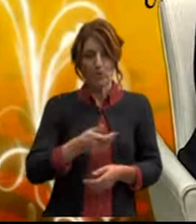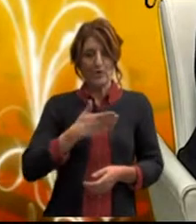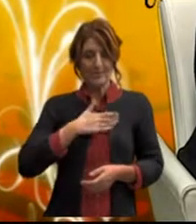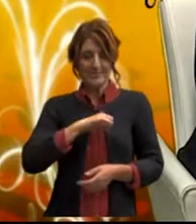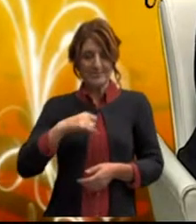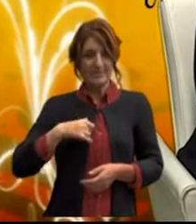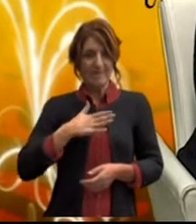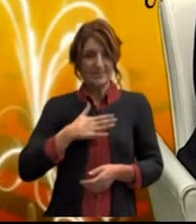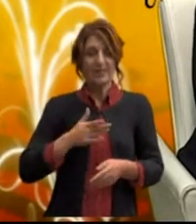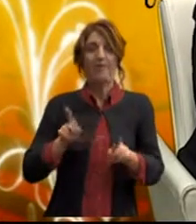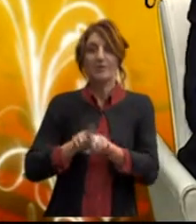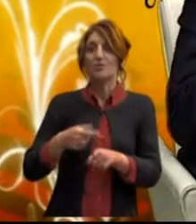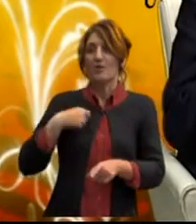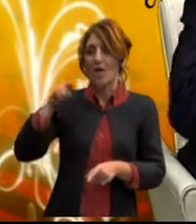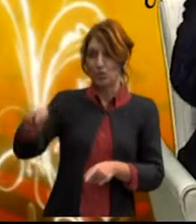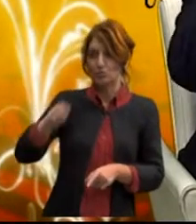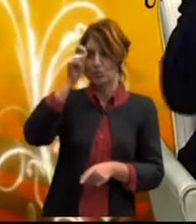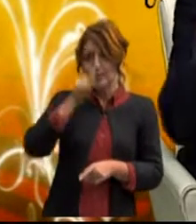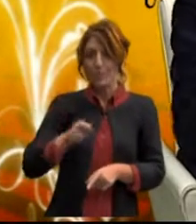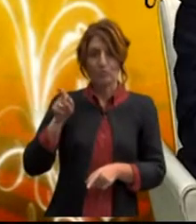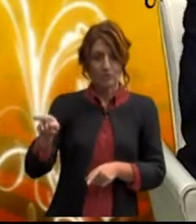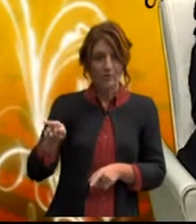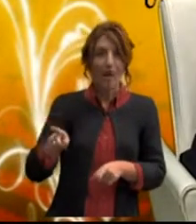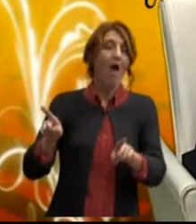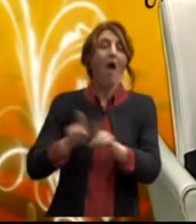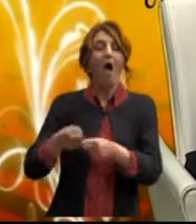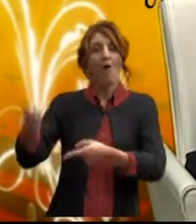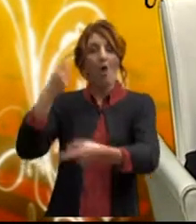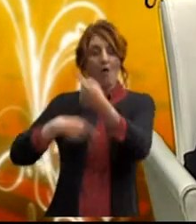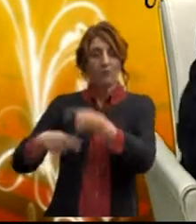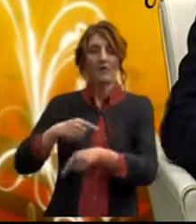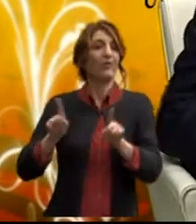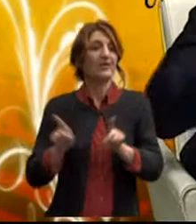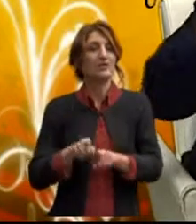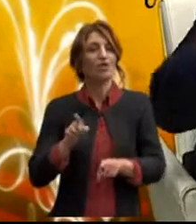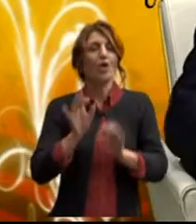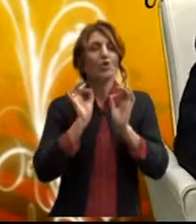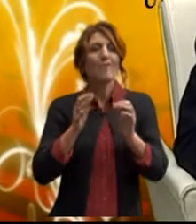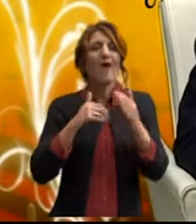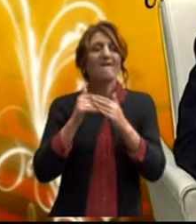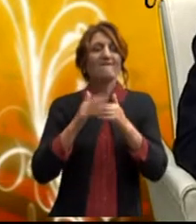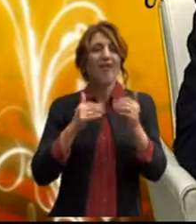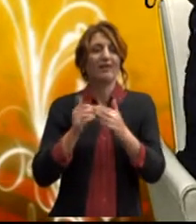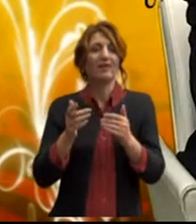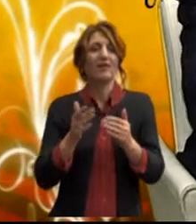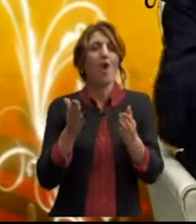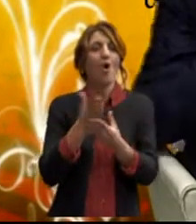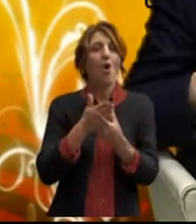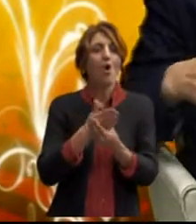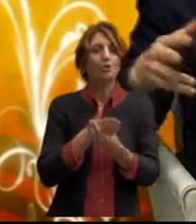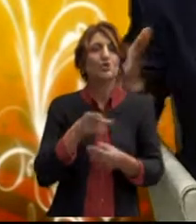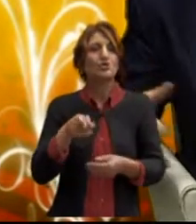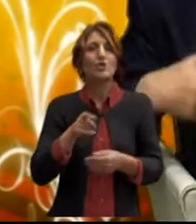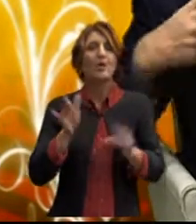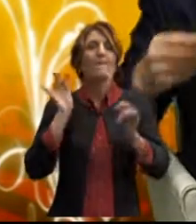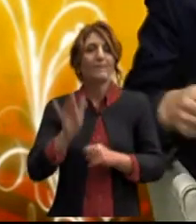Ako vi dovoljno poštujete sebe, i mene ćete. I to vam je onda jedan kvalitetan ljudski odnos koji je obrana protiv depresije. Onda nemam ja potrebe